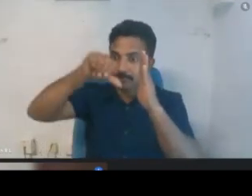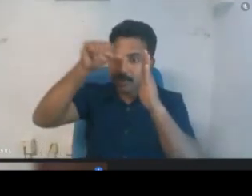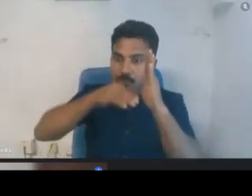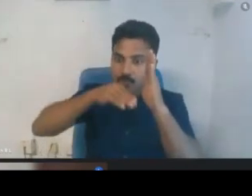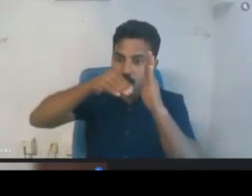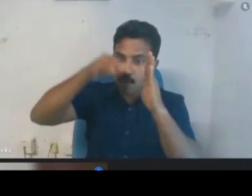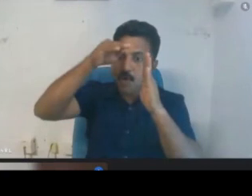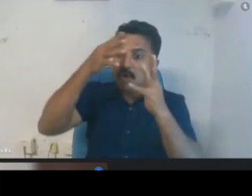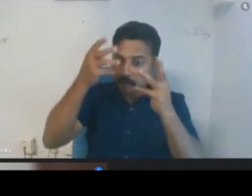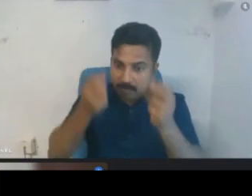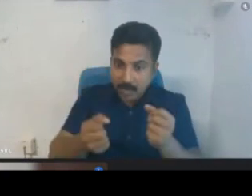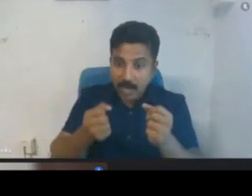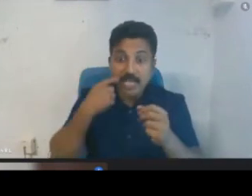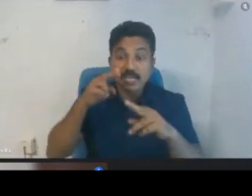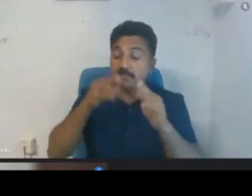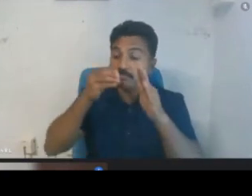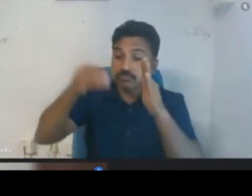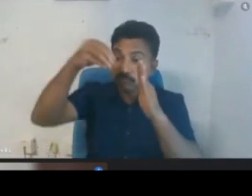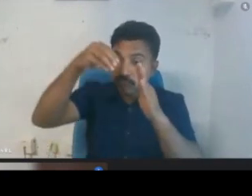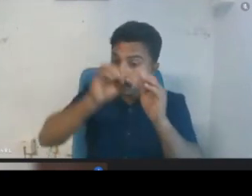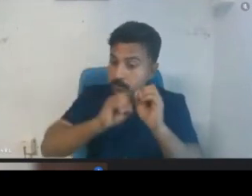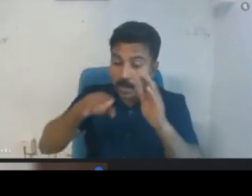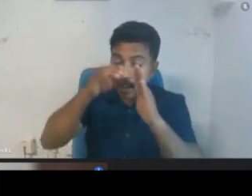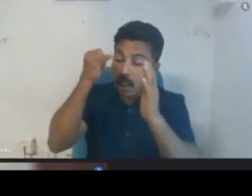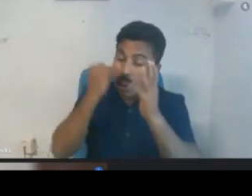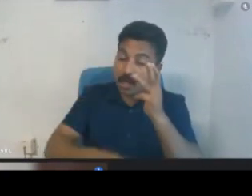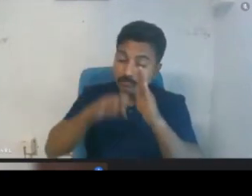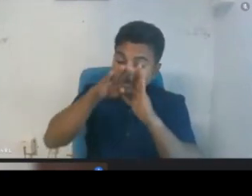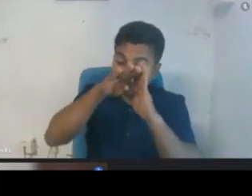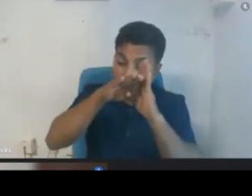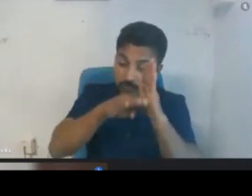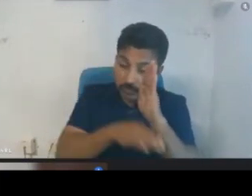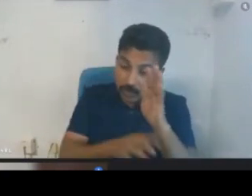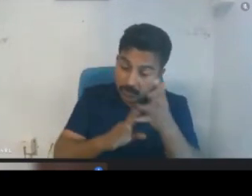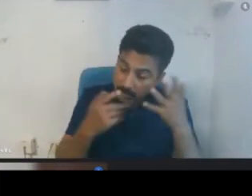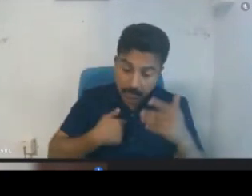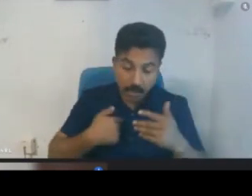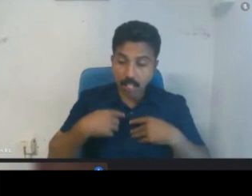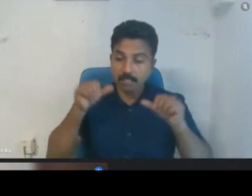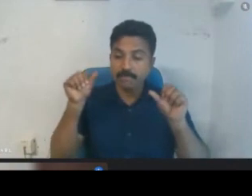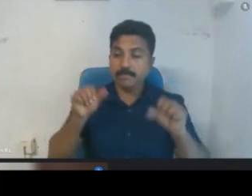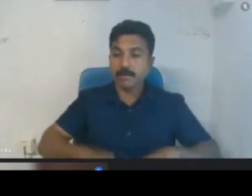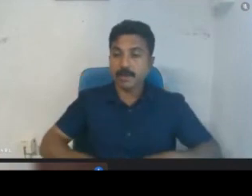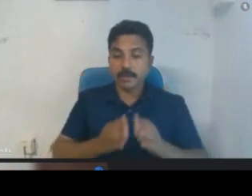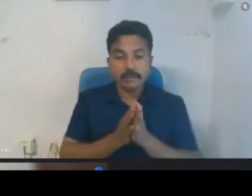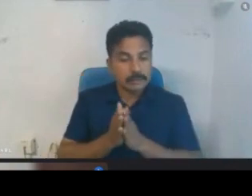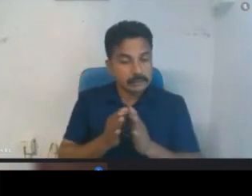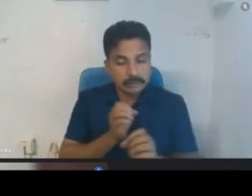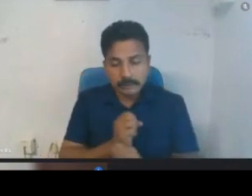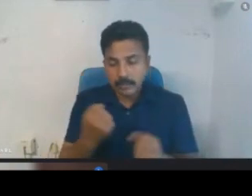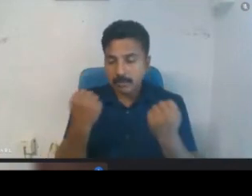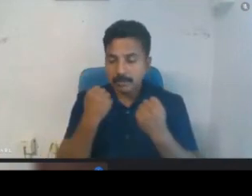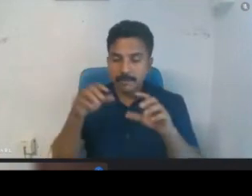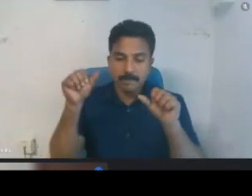നിറച്ചില്ല എന്നുണ്ടെങ്കിൽ അവസാനം നിങ്ങൾക്ക് എന്താ ദിവസത്തിന്റെ അവസാനത്തിൽ നിങ്ങൾക്ക് ഒന്നും ലഭിക്കില്ല, അല്ലെങ്കിൽ നിങ്ങൾക്ക് എനർജിയുടെ കാര്യത്തിൽ